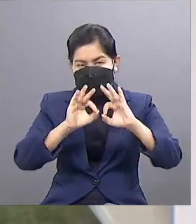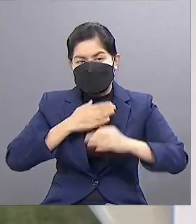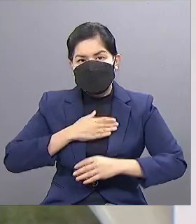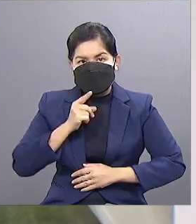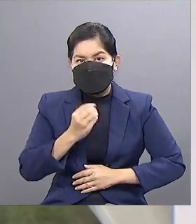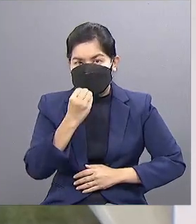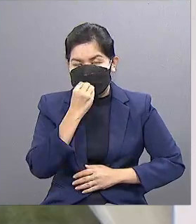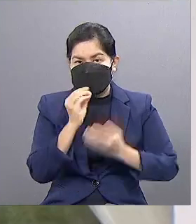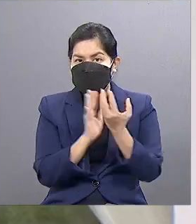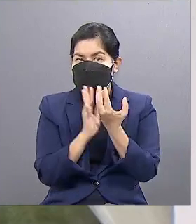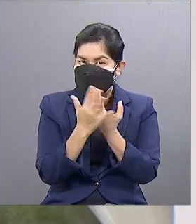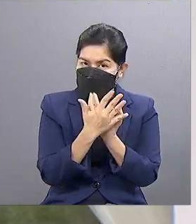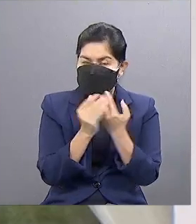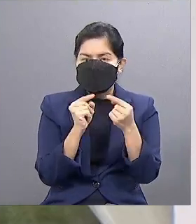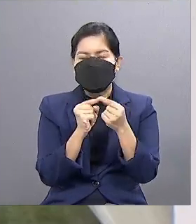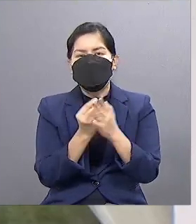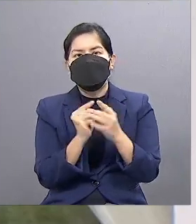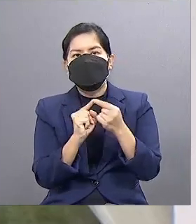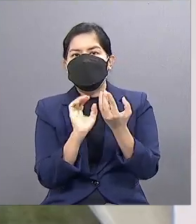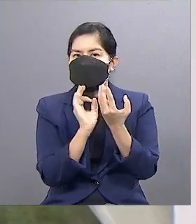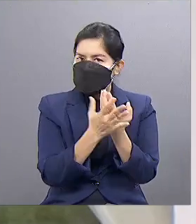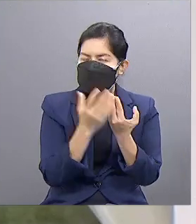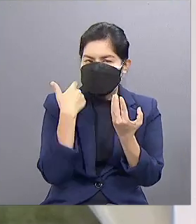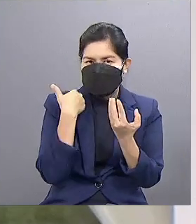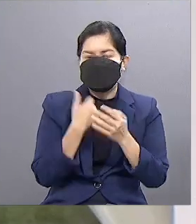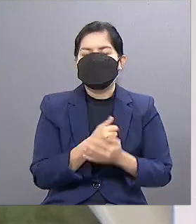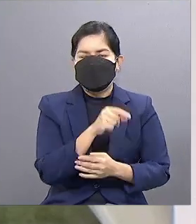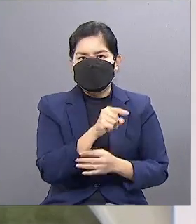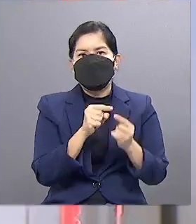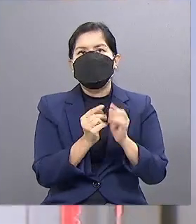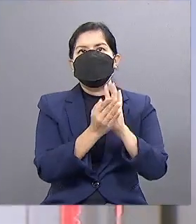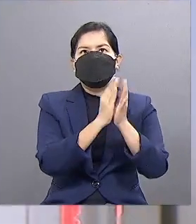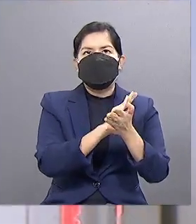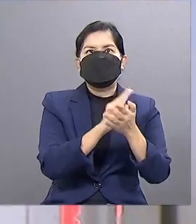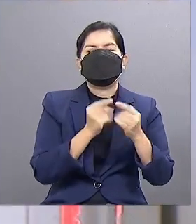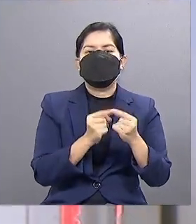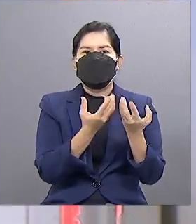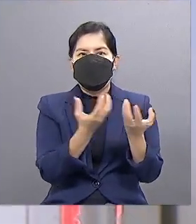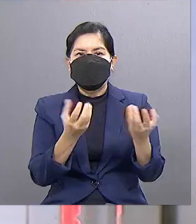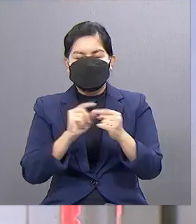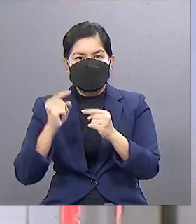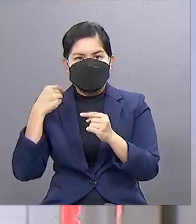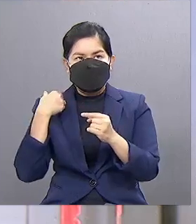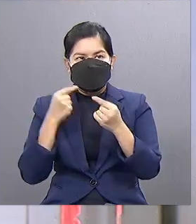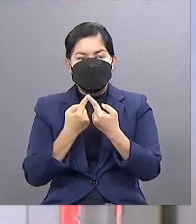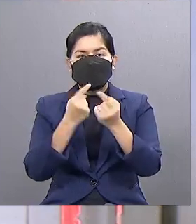กินผักใบเขียวเยอะเกินไปผิวไม่เขียวนะครับเฉพาะสีเหลืองอย่างเดียวครับ เออนะฮะมันเป็นเขาเรียกว่าเป็นกลไกตามธรรม